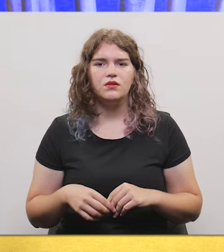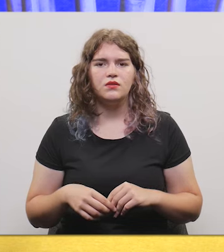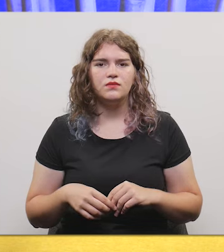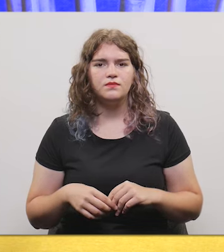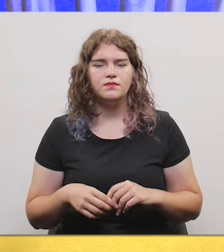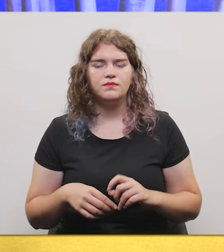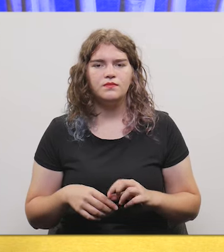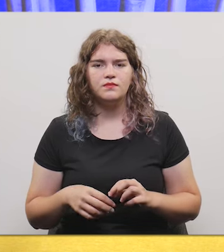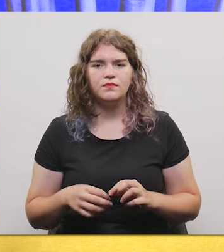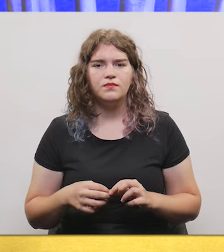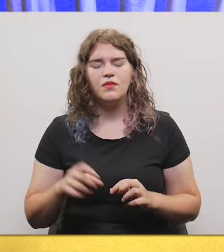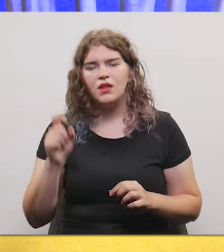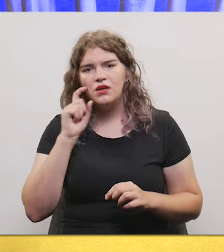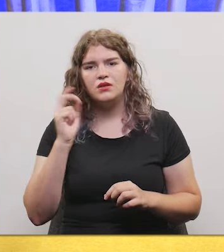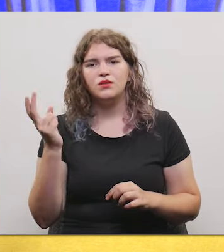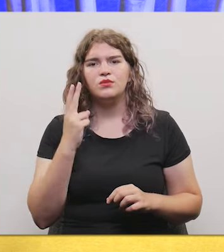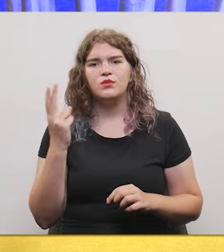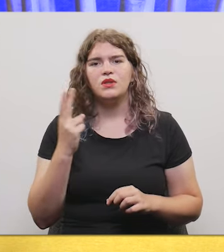Și